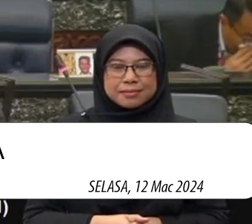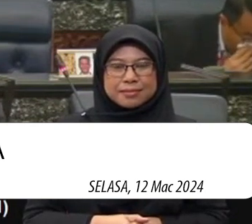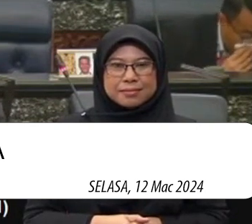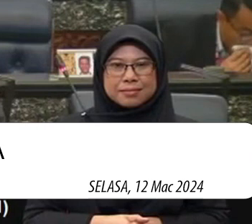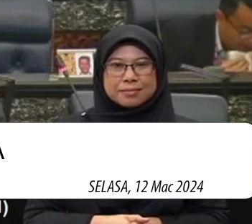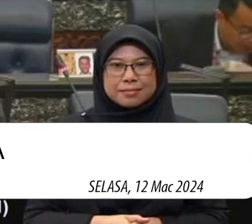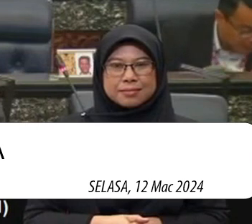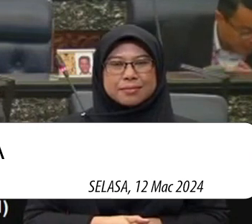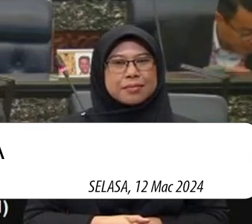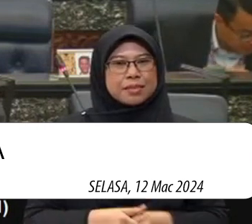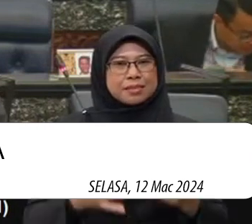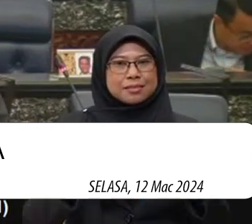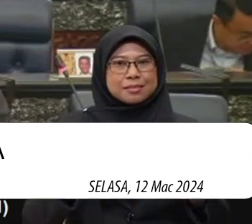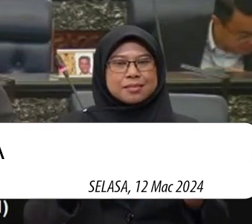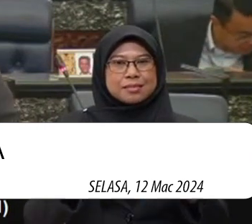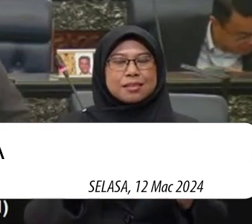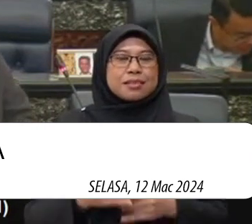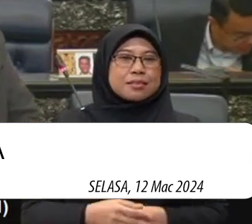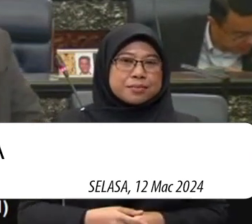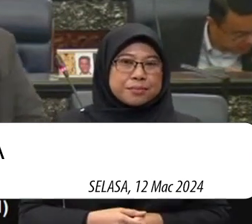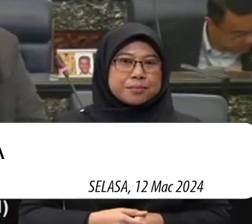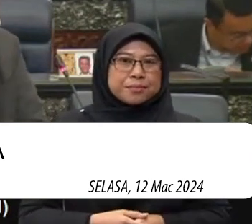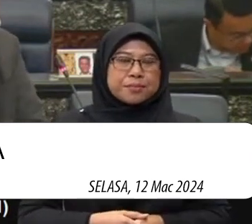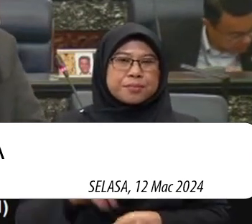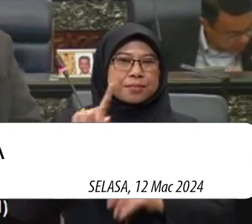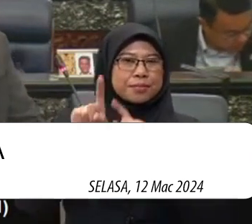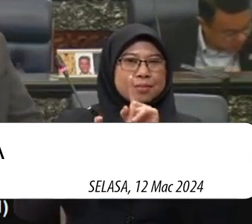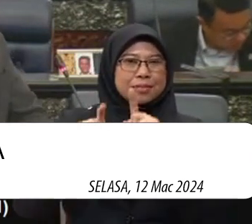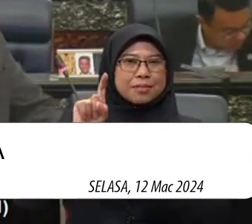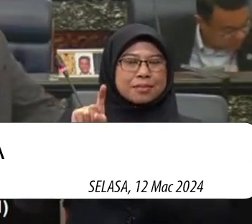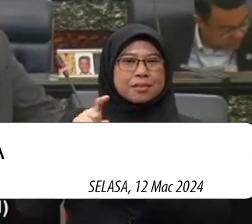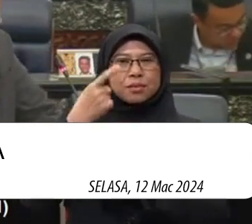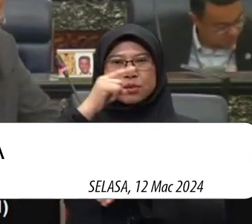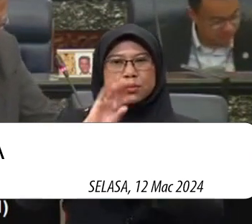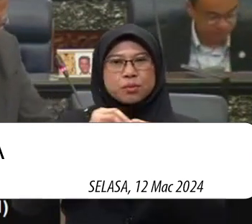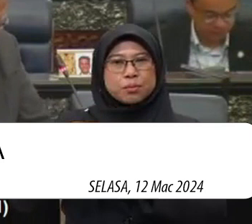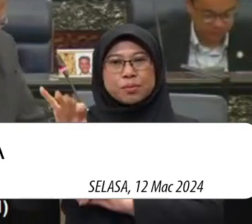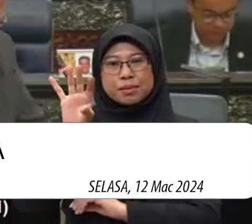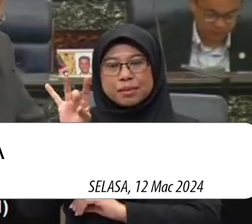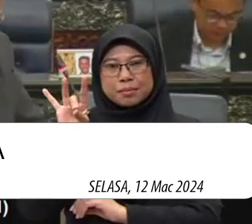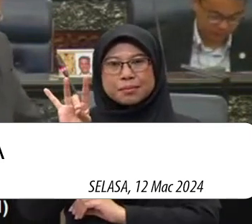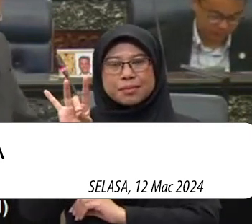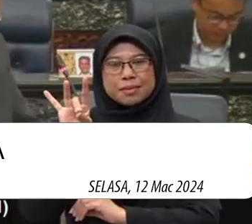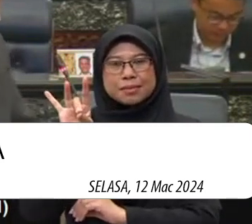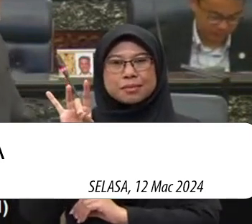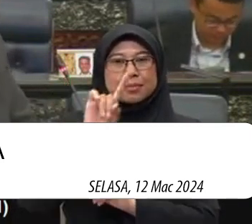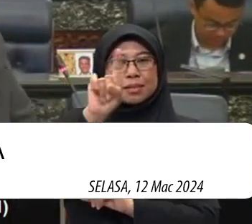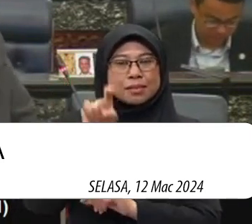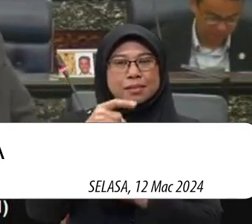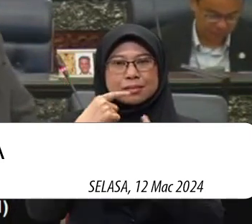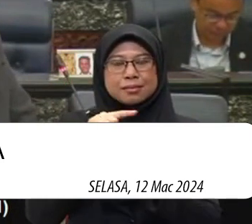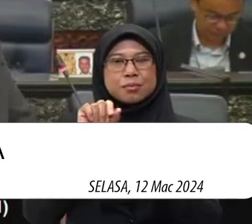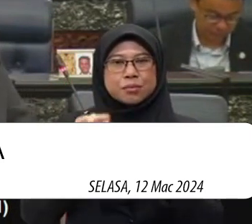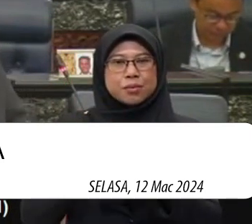of knowledge dalam hanya dalam bidang-bidang yang melibatkan human sainces tapi pada hari